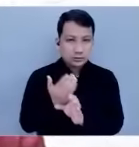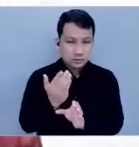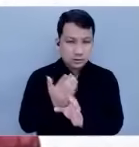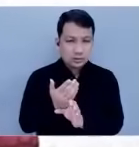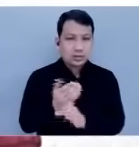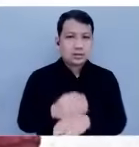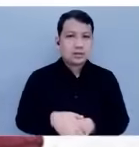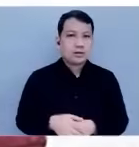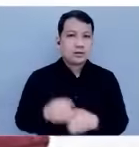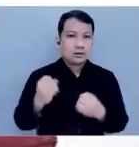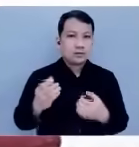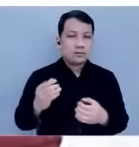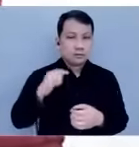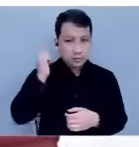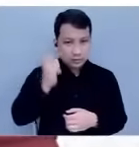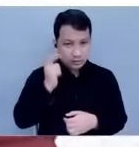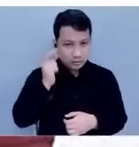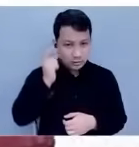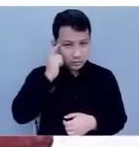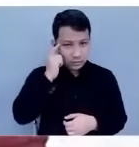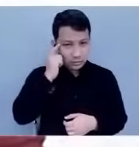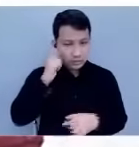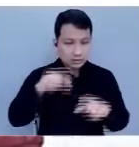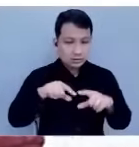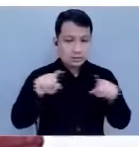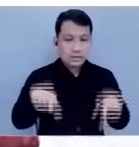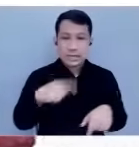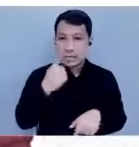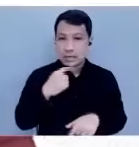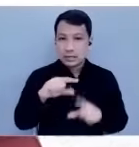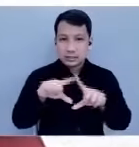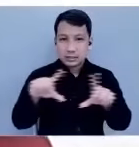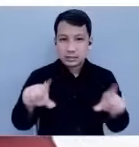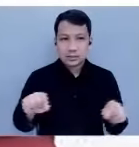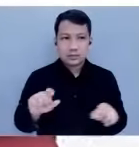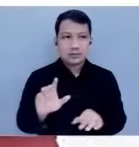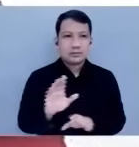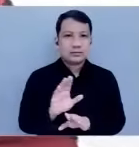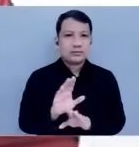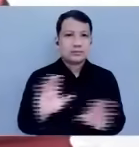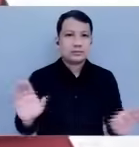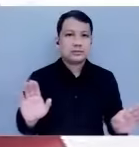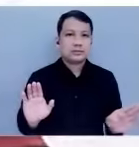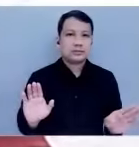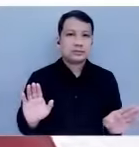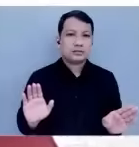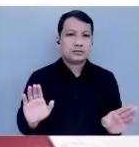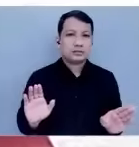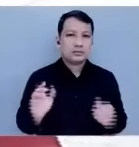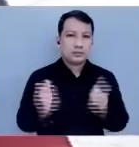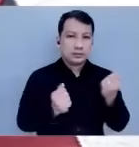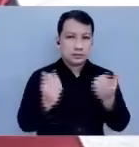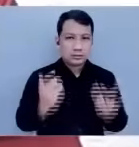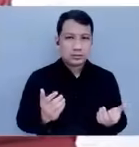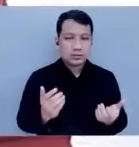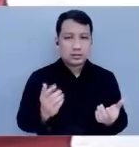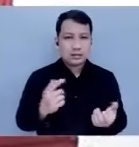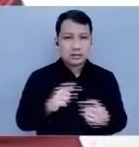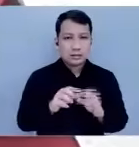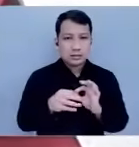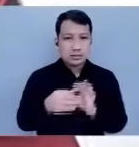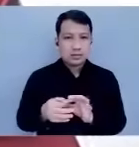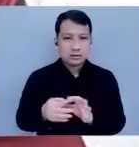tayong mga government agencies na red plate, may markings, pero these are administrative in nature, wala naman silang